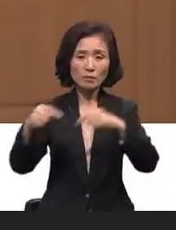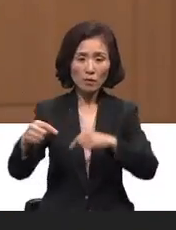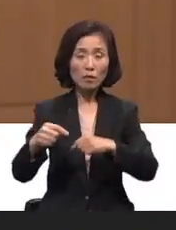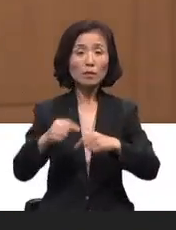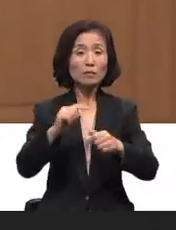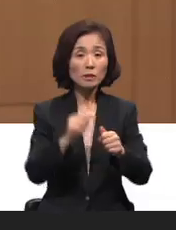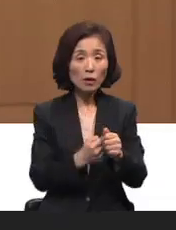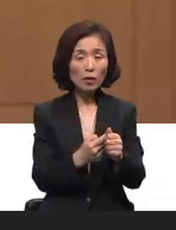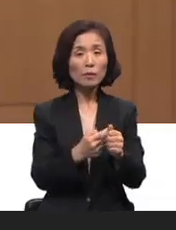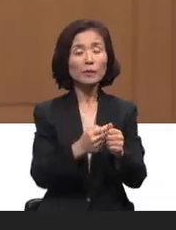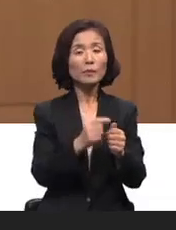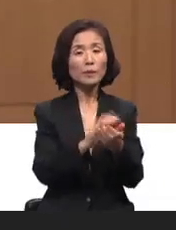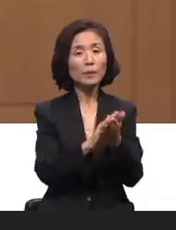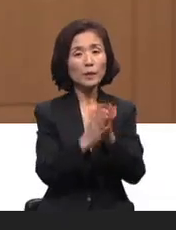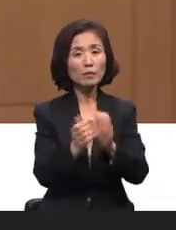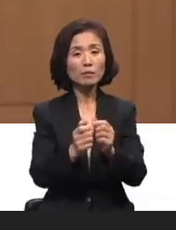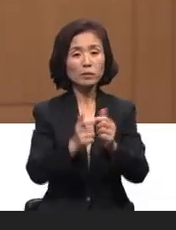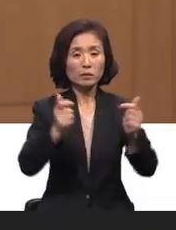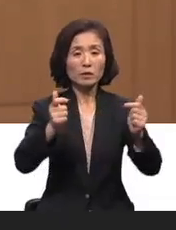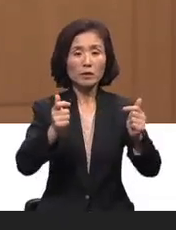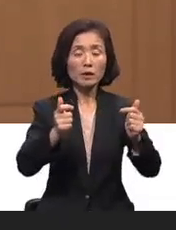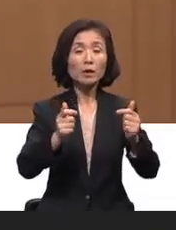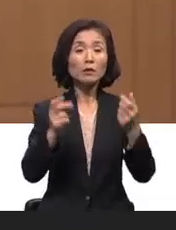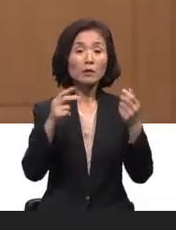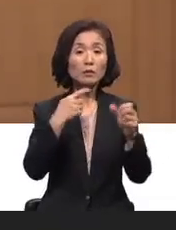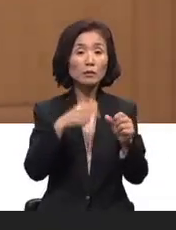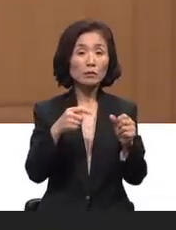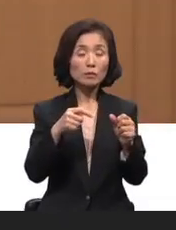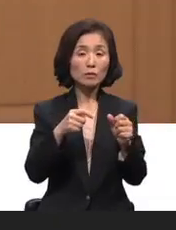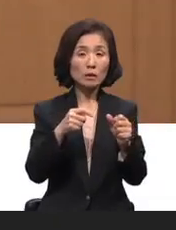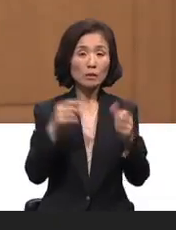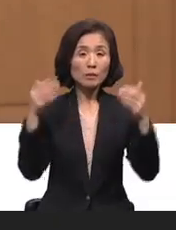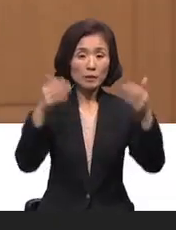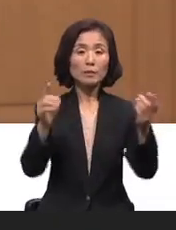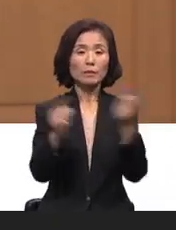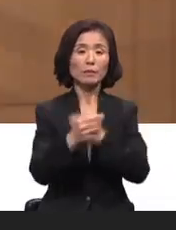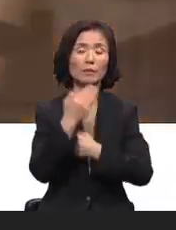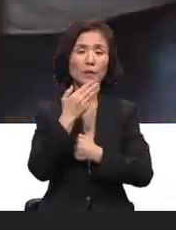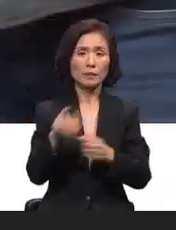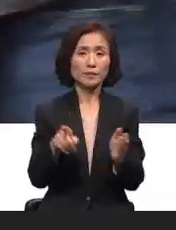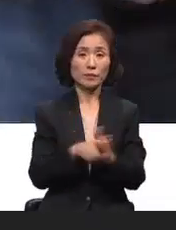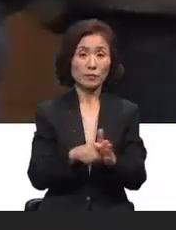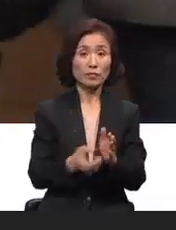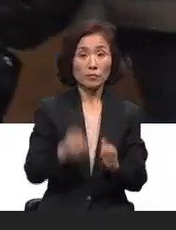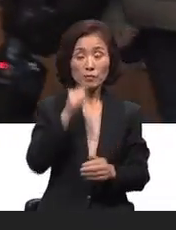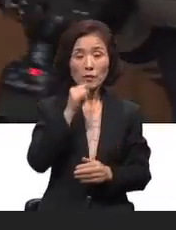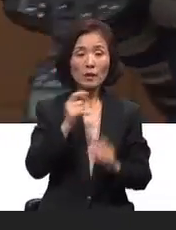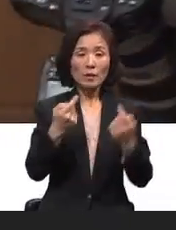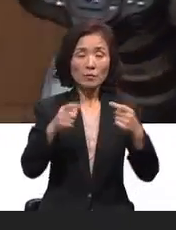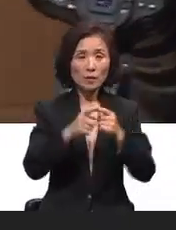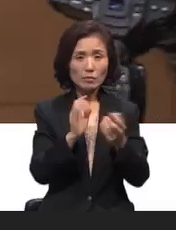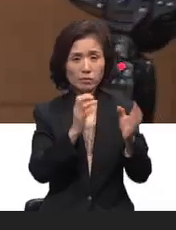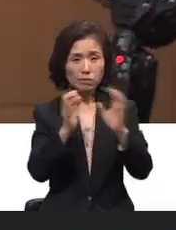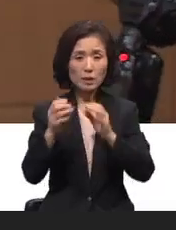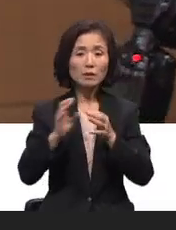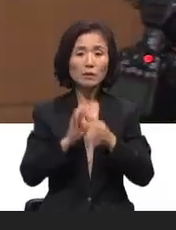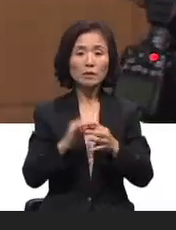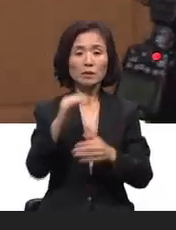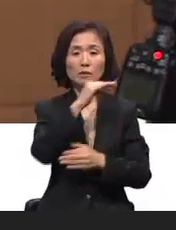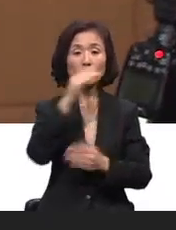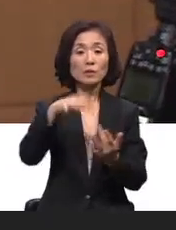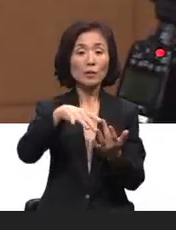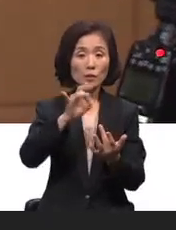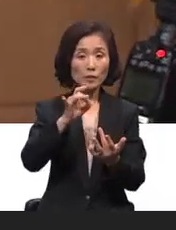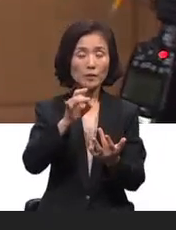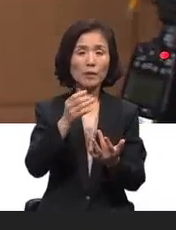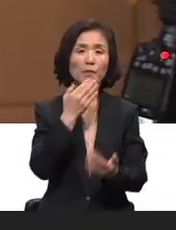바꿔나가다가 보면 커다란 유아교육의 방향을 바꿀 수 있다고 믿고 있습니다. 함께 머리를 모으다 보면 올바른